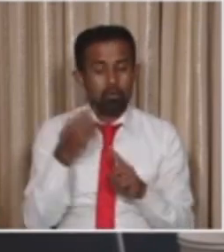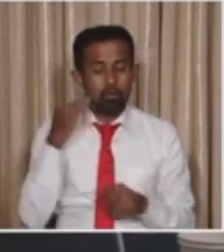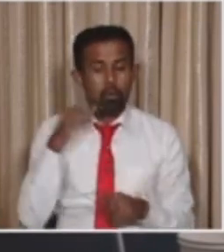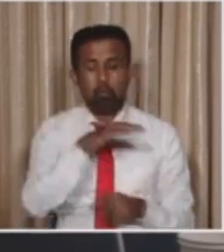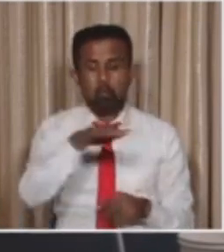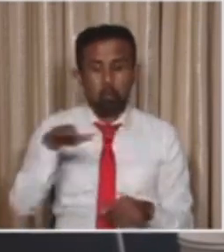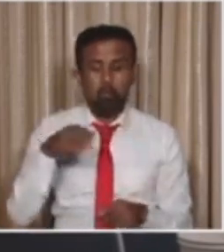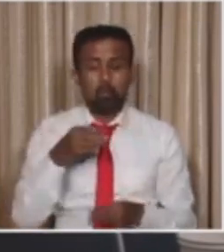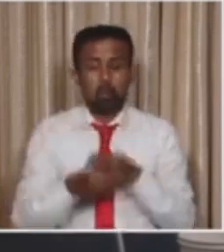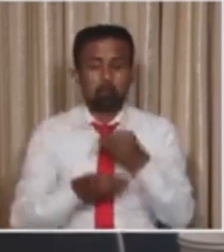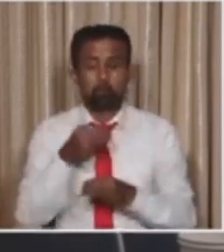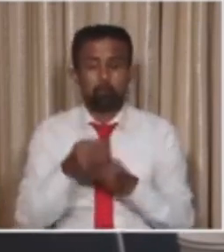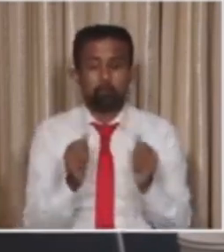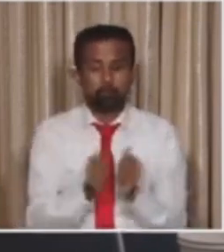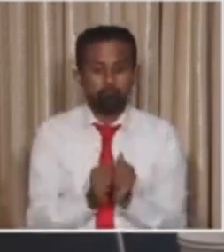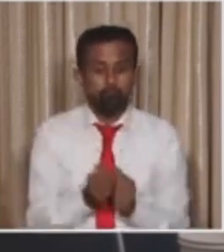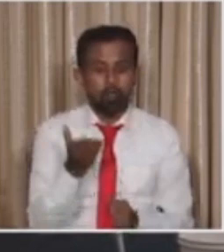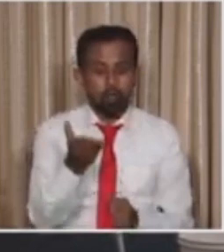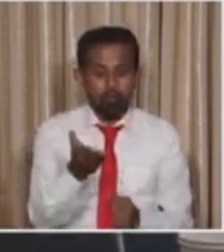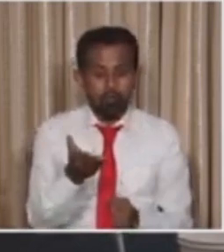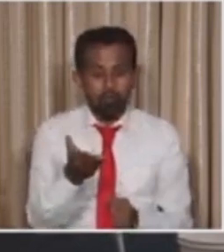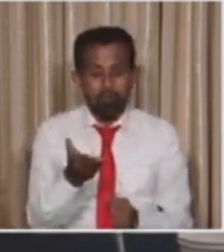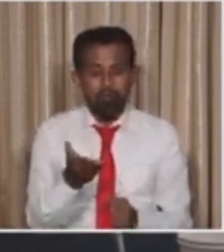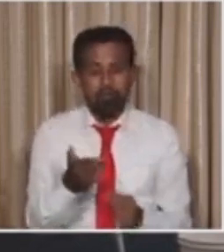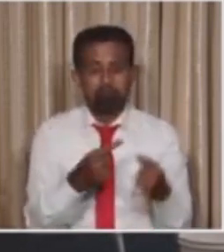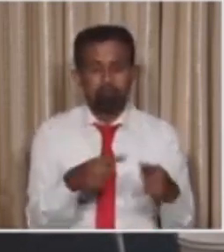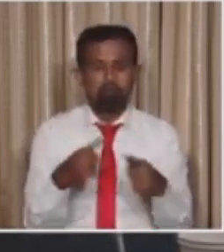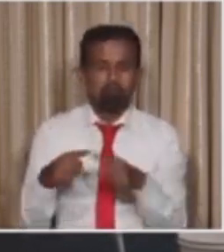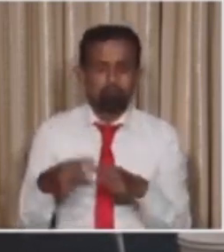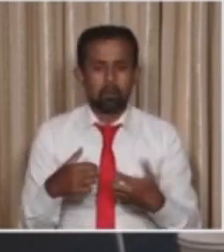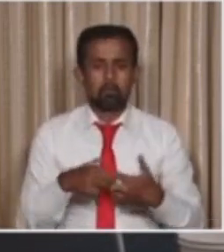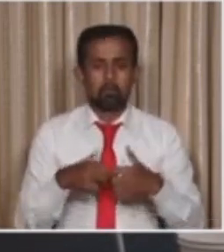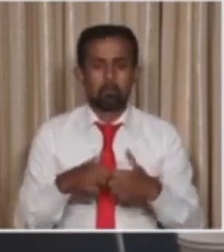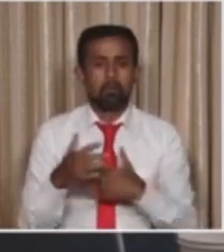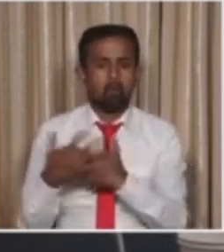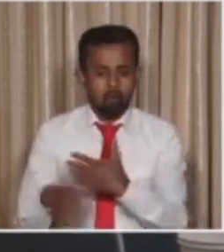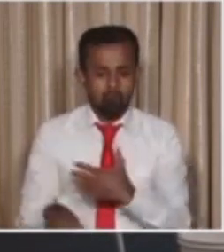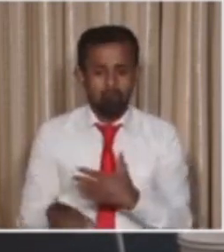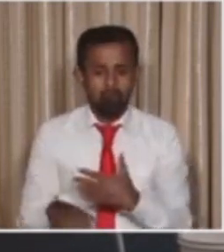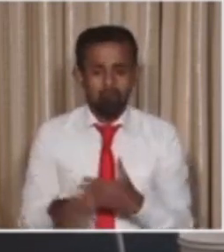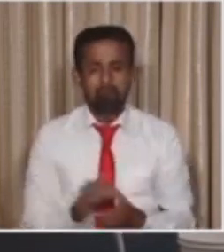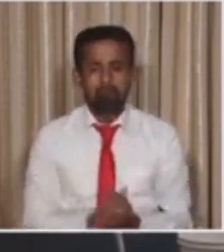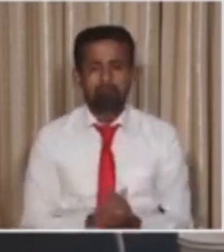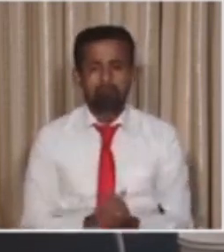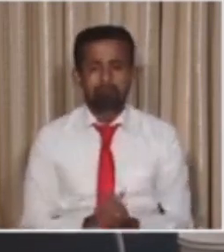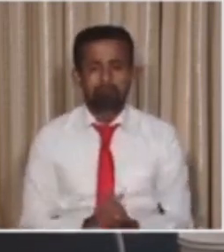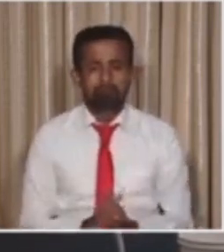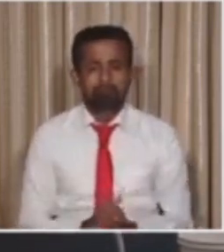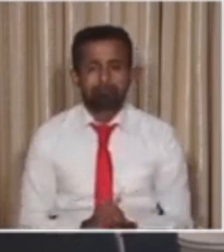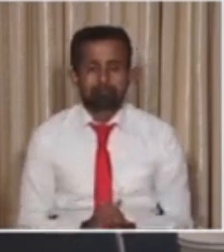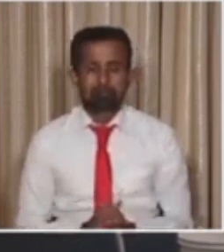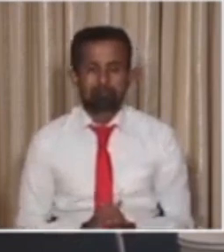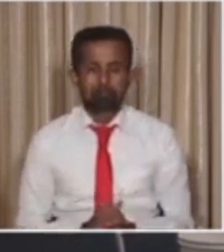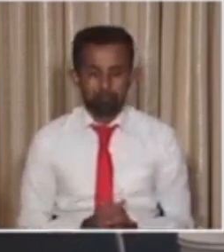நடத்துகின்ற பொழுது பல்வேறு பிரச்சனைகளை செய்ய வேண்டிய ஒரு கட்டாயம் இருக்கின்றது. ஆகவே எங்களுடைய இவ்வாறான